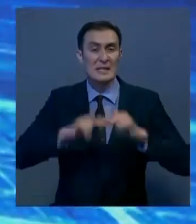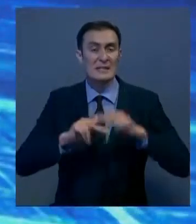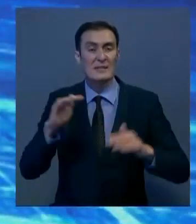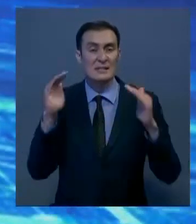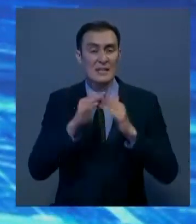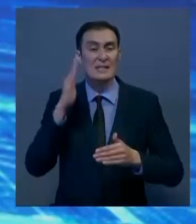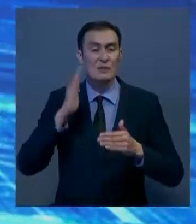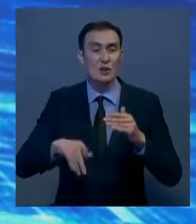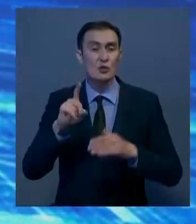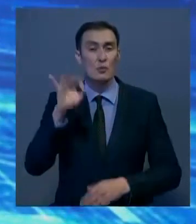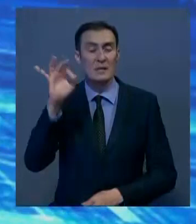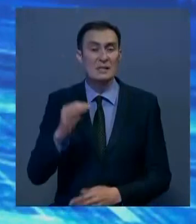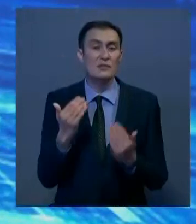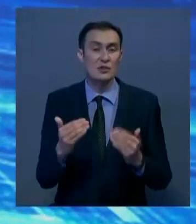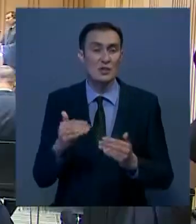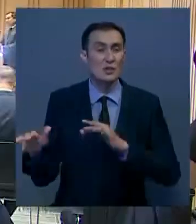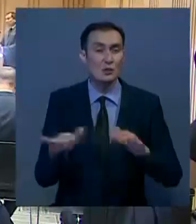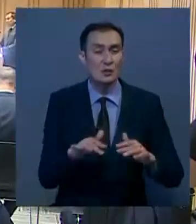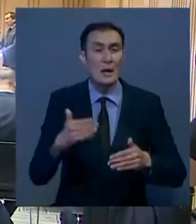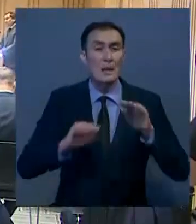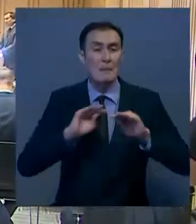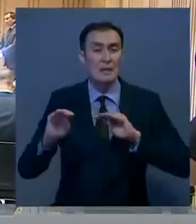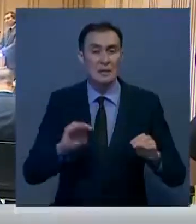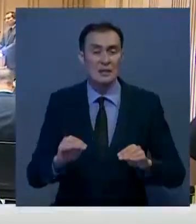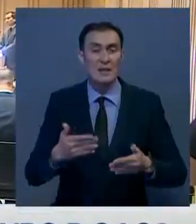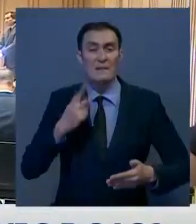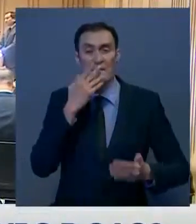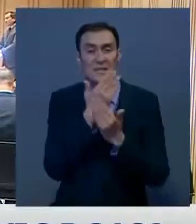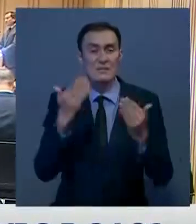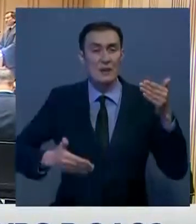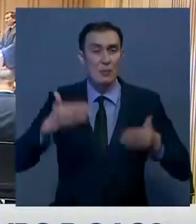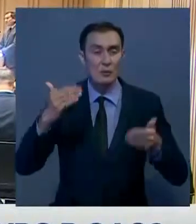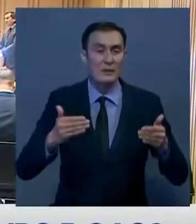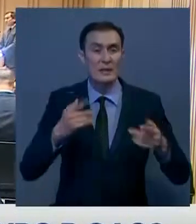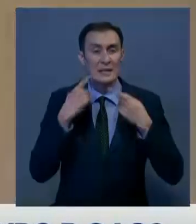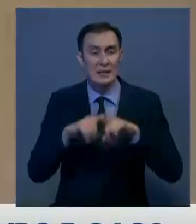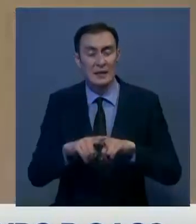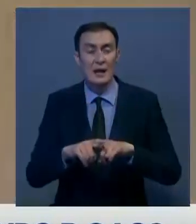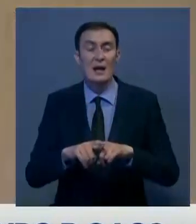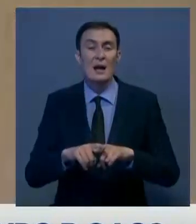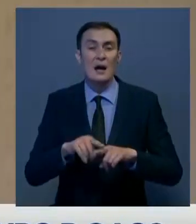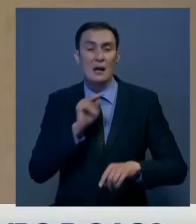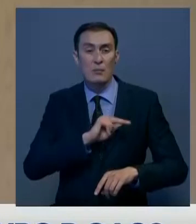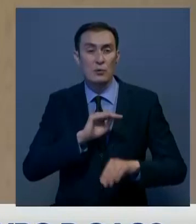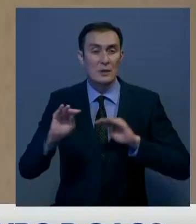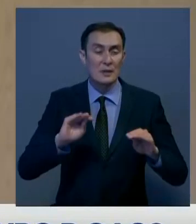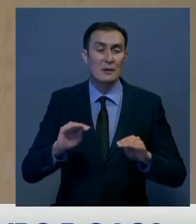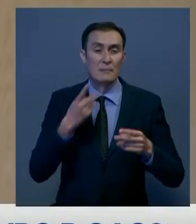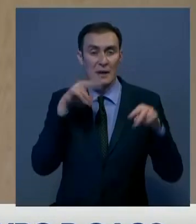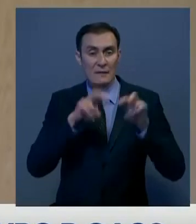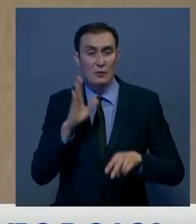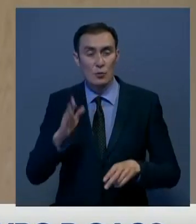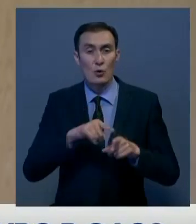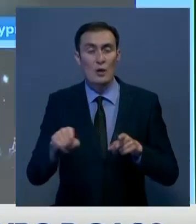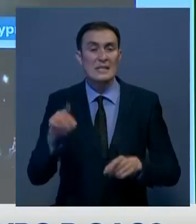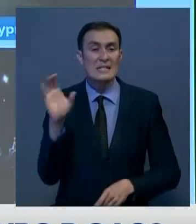здания завершили на 100%, и сейчас идет монтаж выставочного оборудования и техники. Ландшафтные работы и тестирование хотят